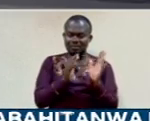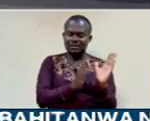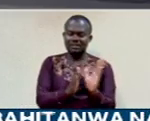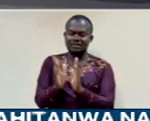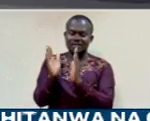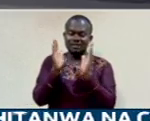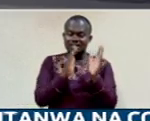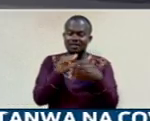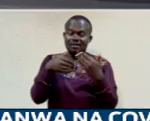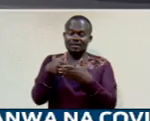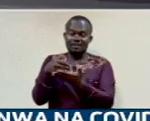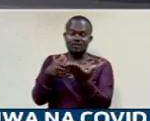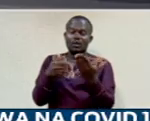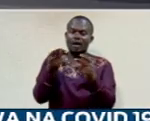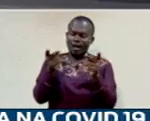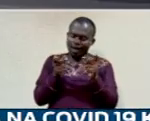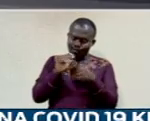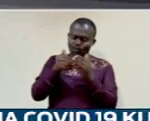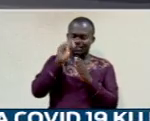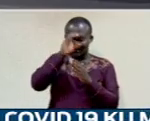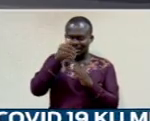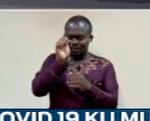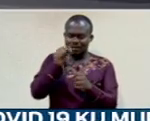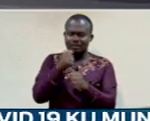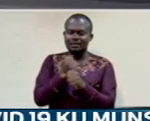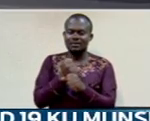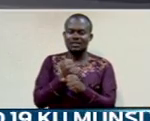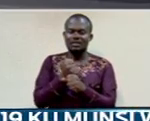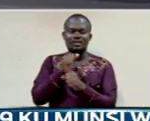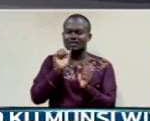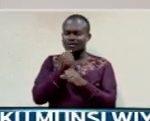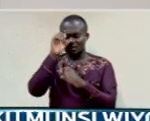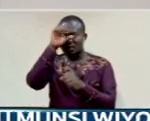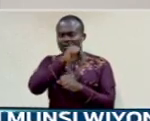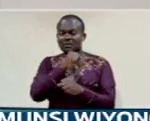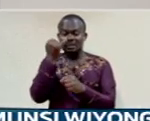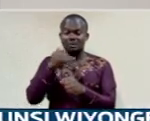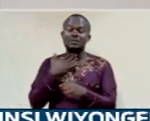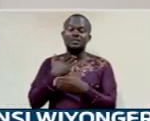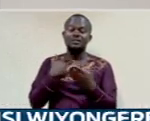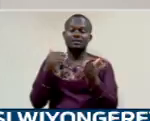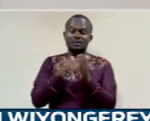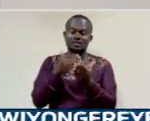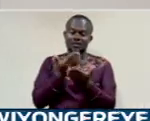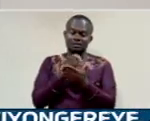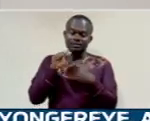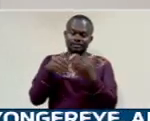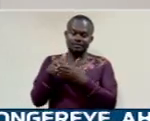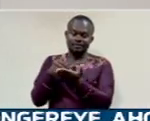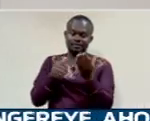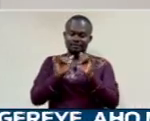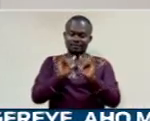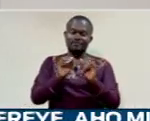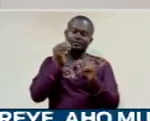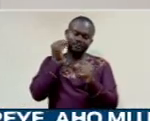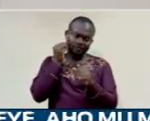yego ingamba ni uko aho uri hose ushaka icyo ukora kuko ntago wakibura ubishatse tugasaba rero urubyiruko rwose ko kuguma mu